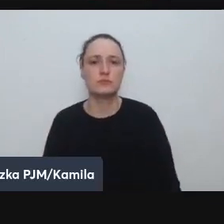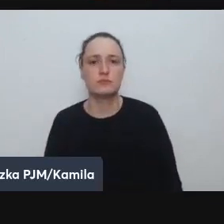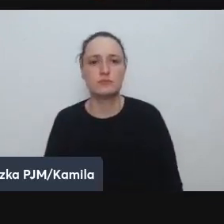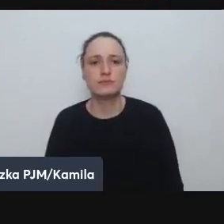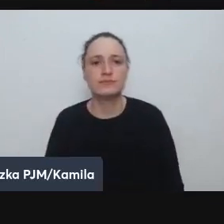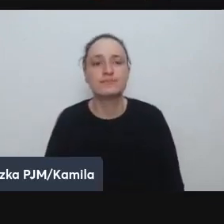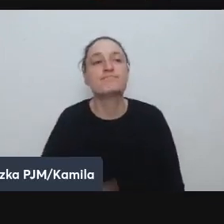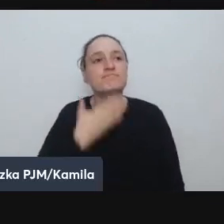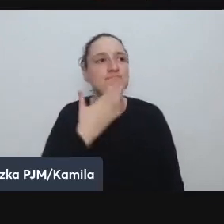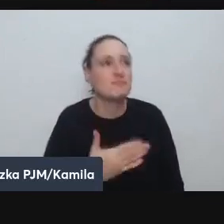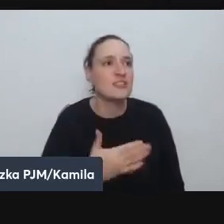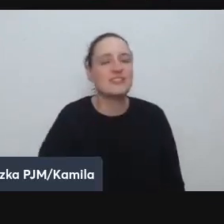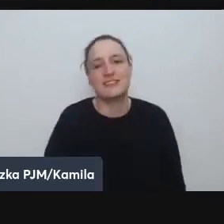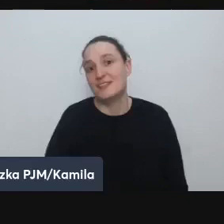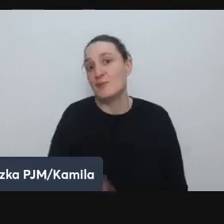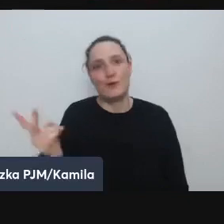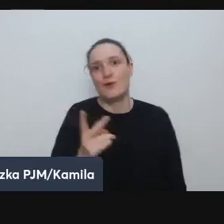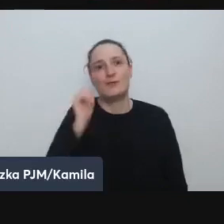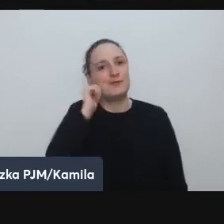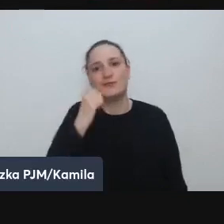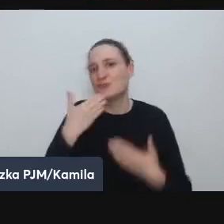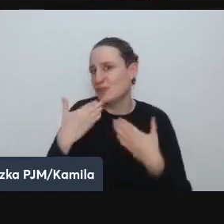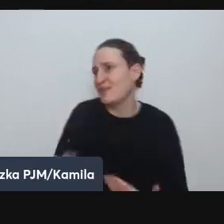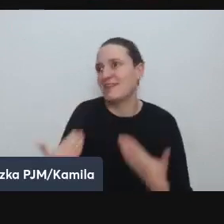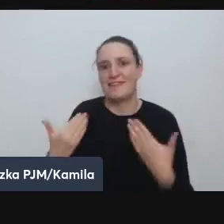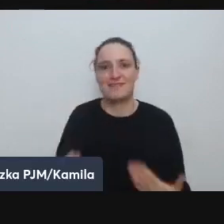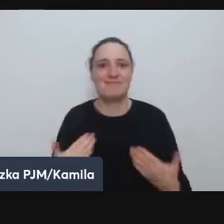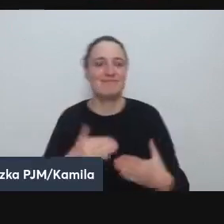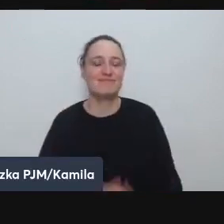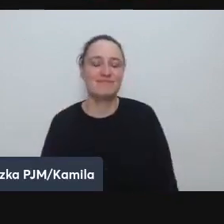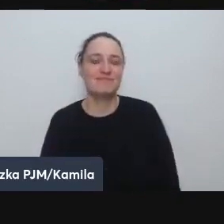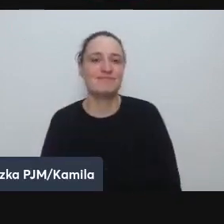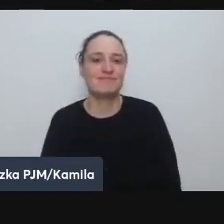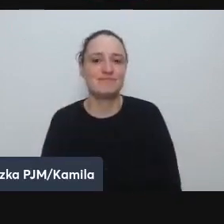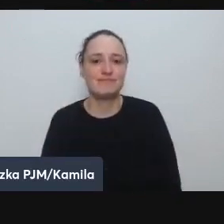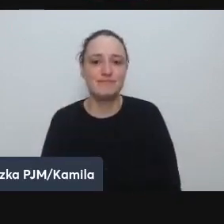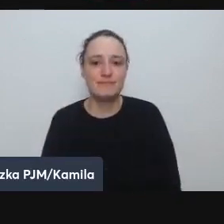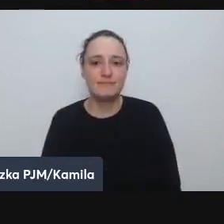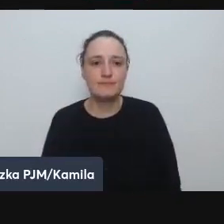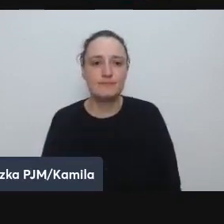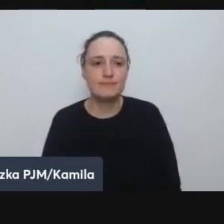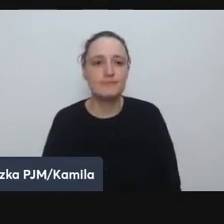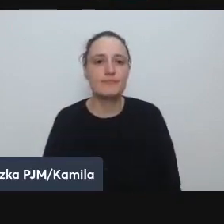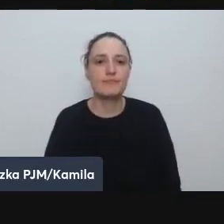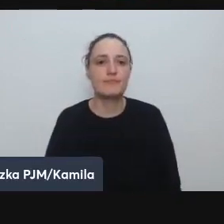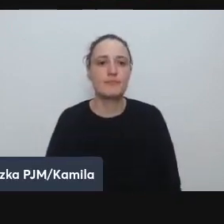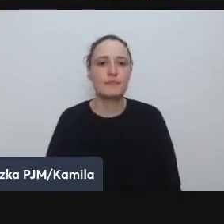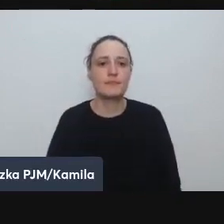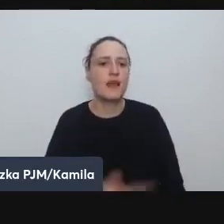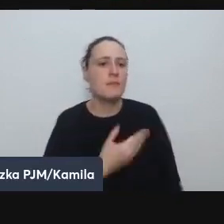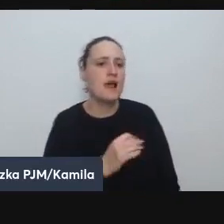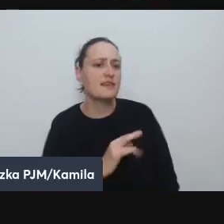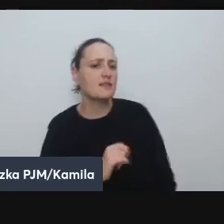Dzięki. Dzięki wielkie dziewczyny. Super. Dzięki. No ja myślę, że chyba, że Ado chciałabyś jeszcze o